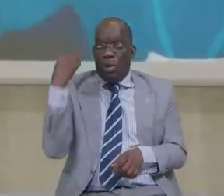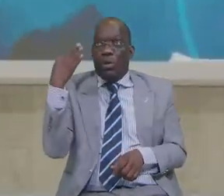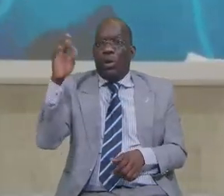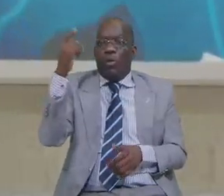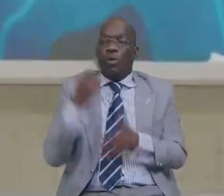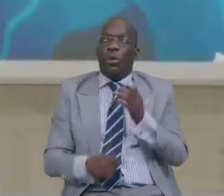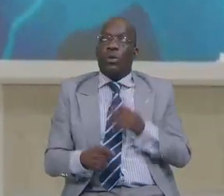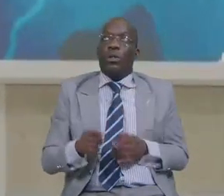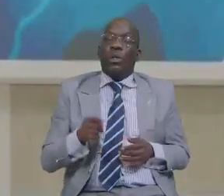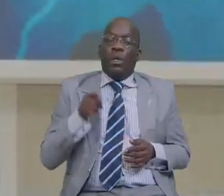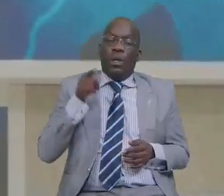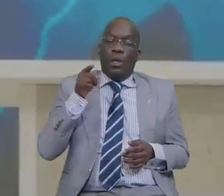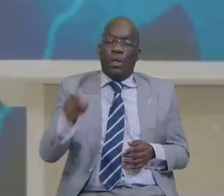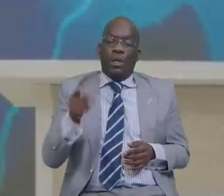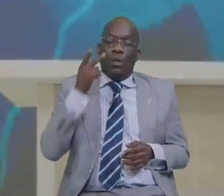il m'a invité